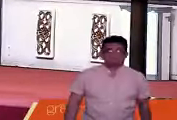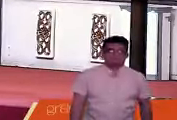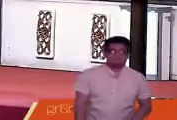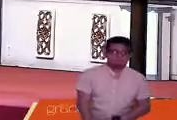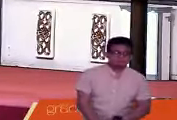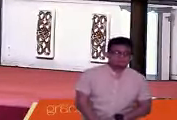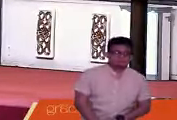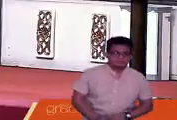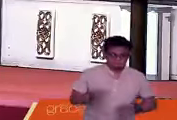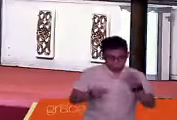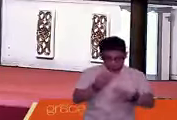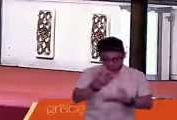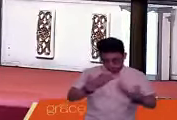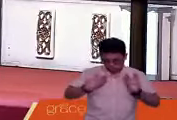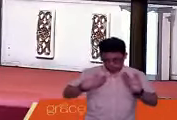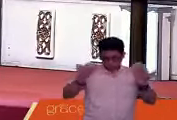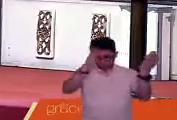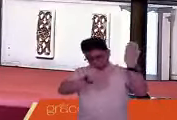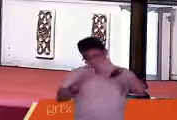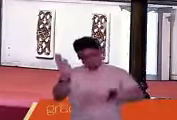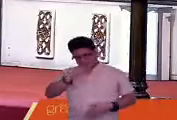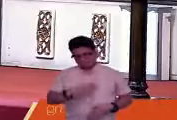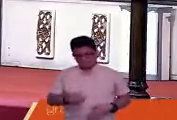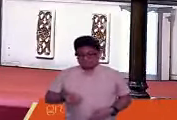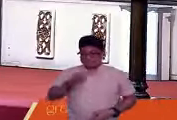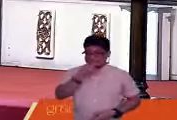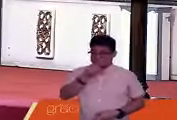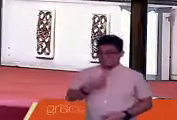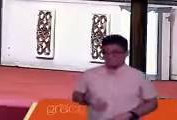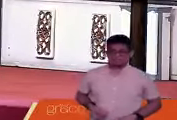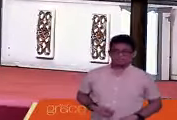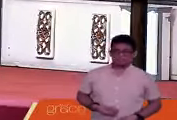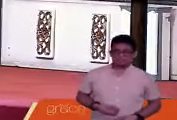you. Kung naa kay problema, ingon ang Ginoo, kaun.